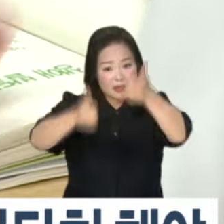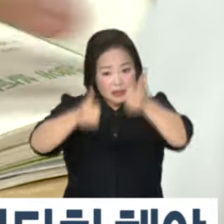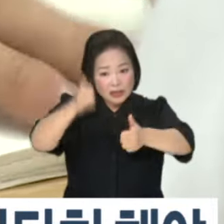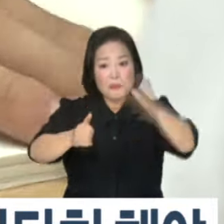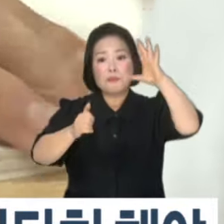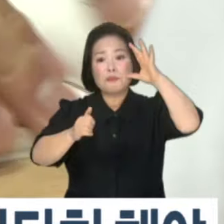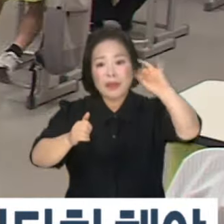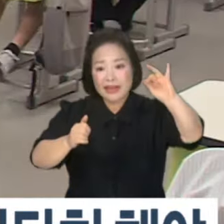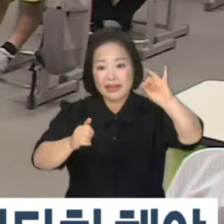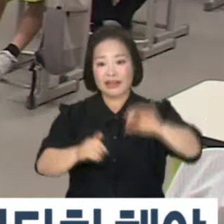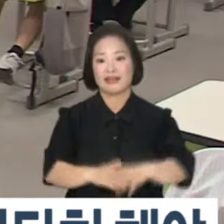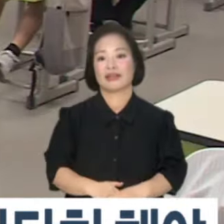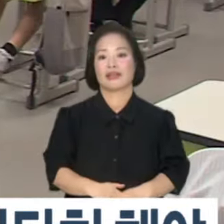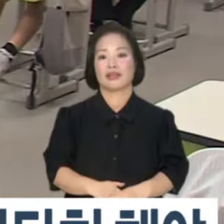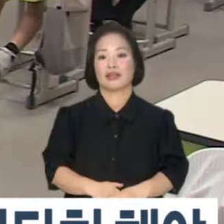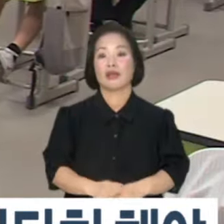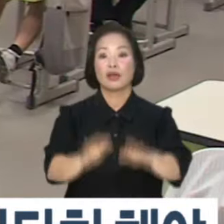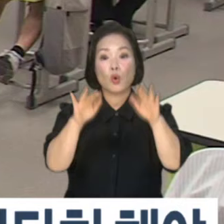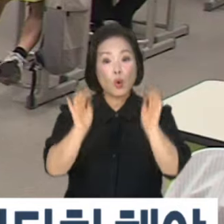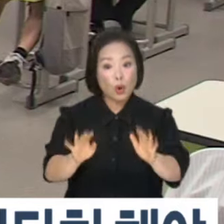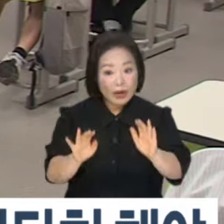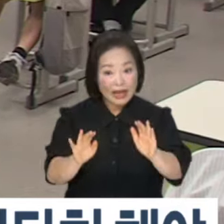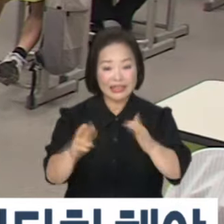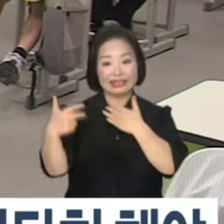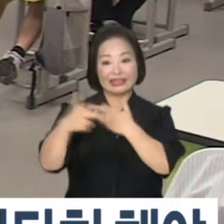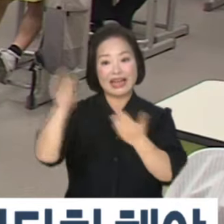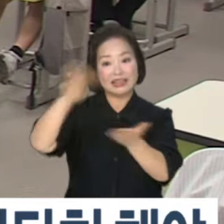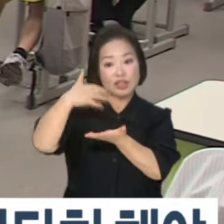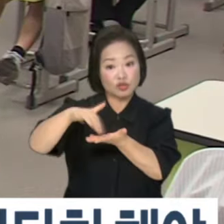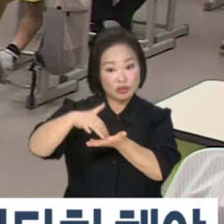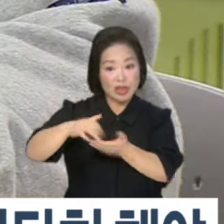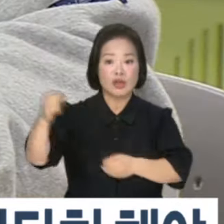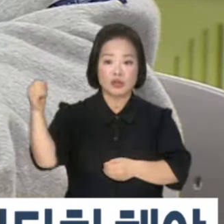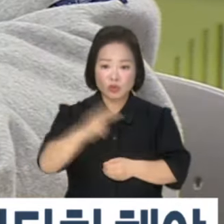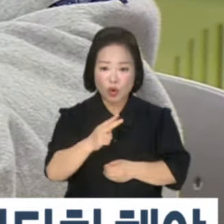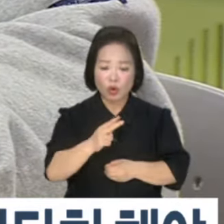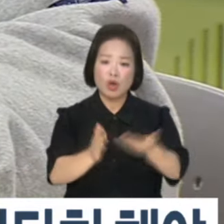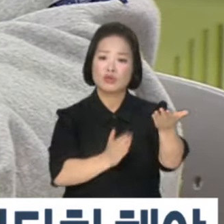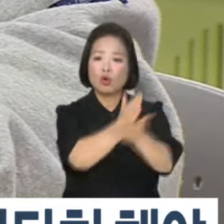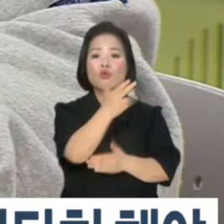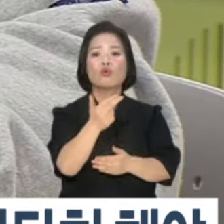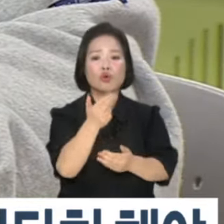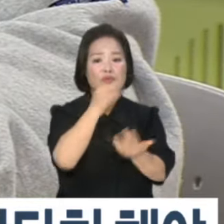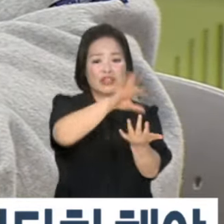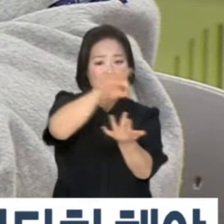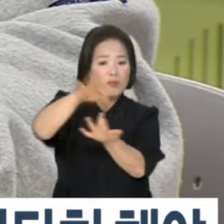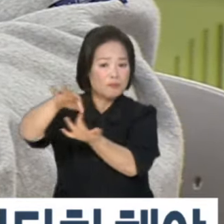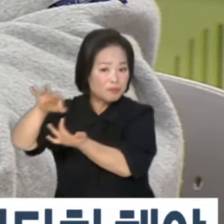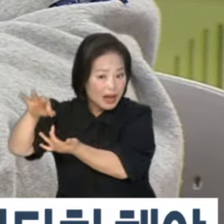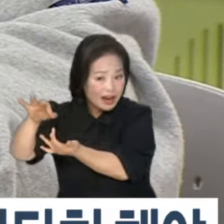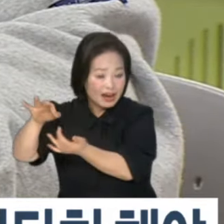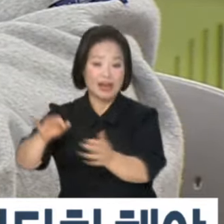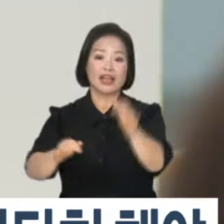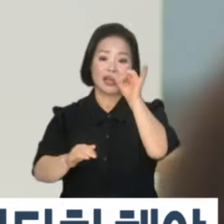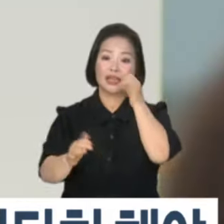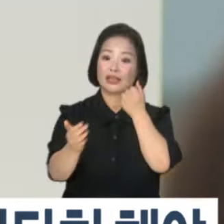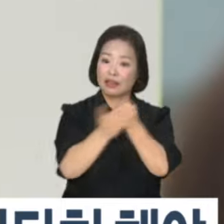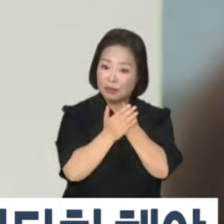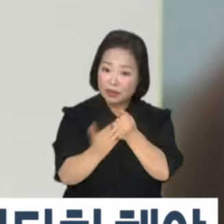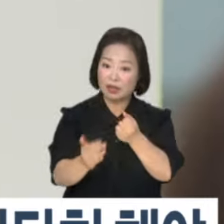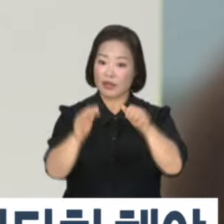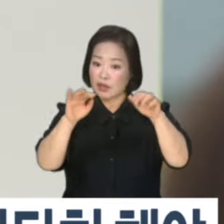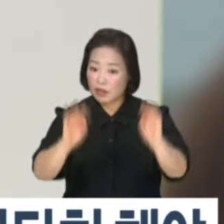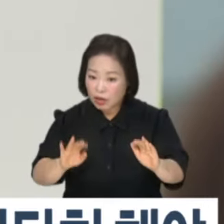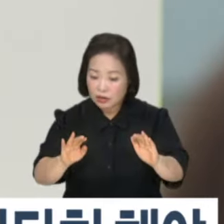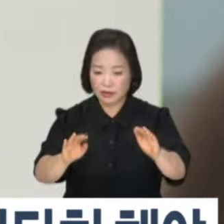남지 않았습니다 올 는 의대 정원과 무전공 선발 인원이 늘어나는 큰 변수가 생긴 상황